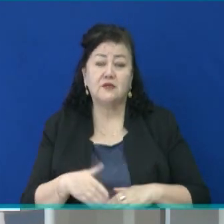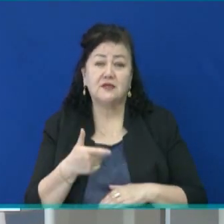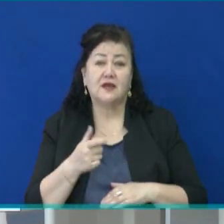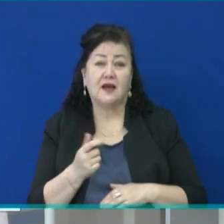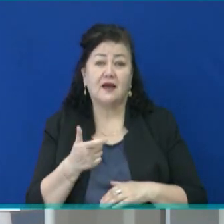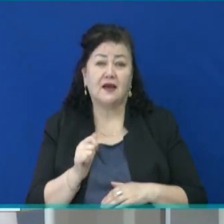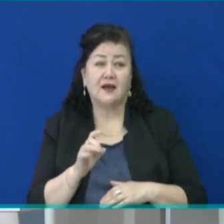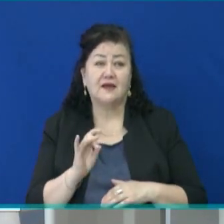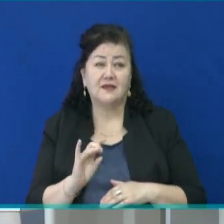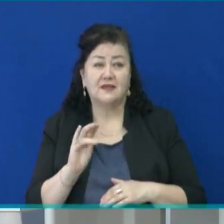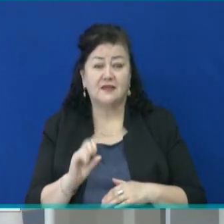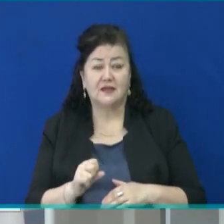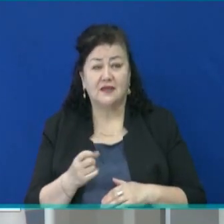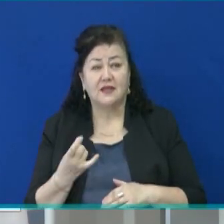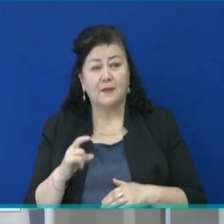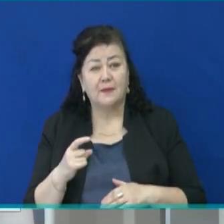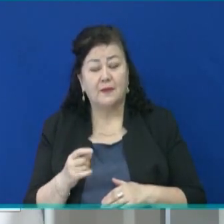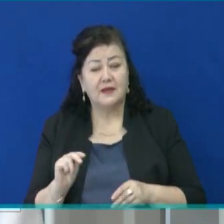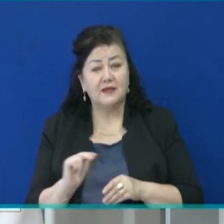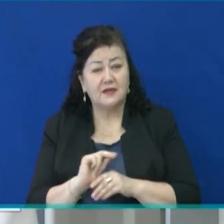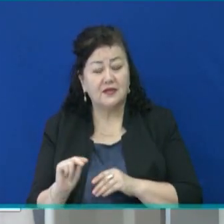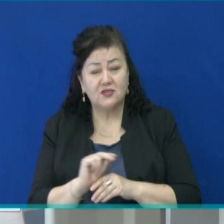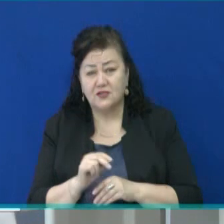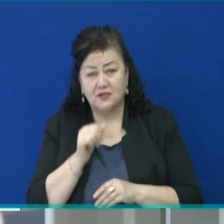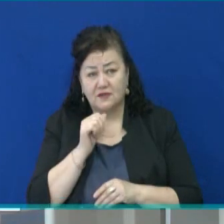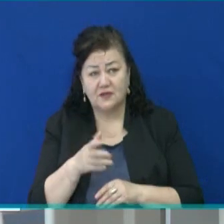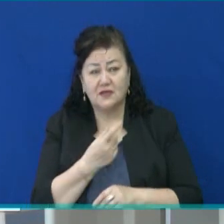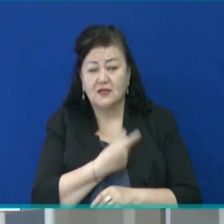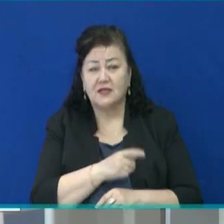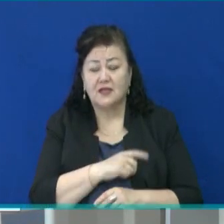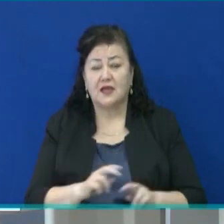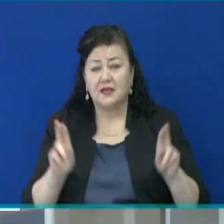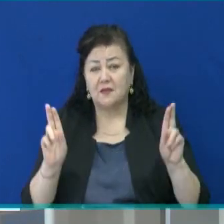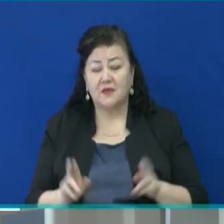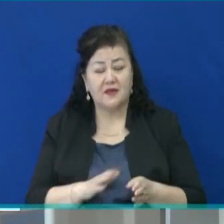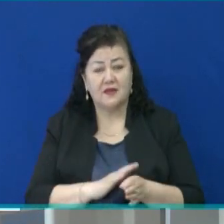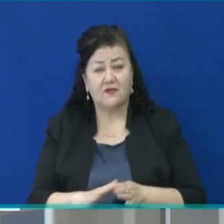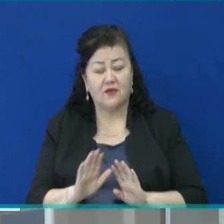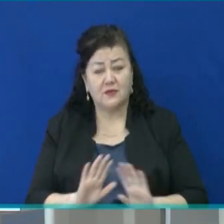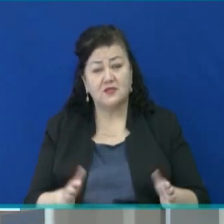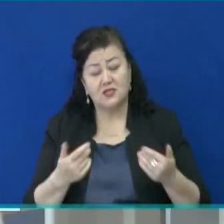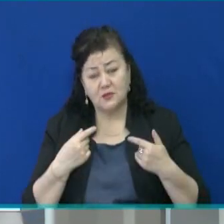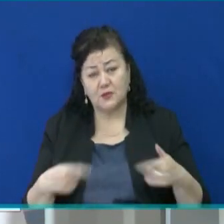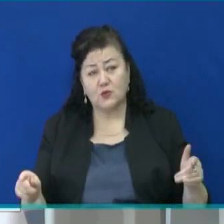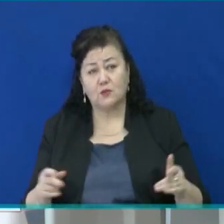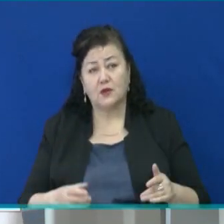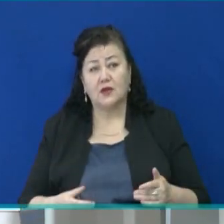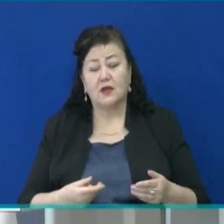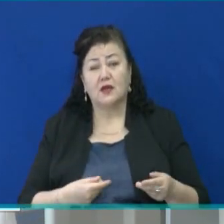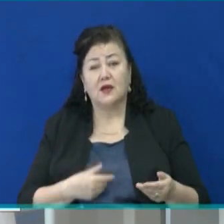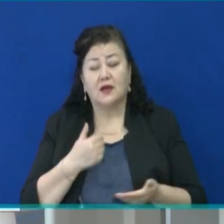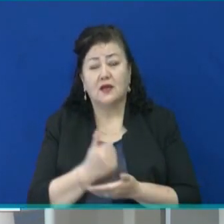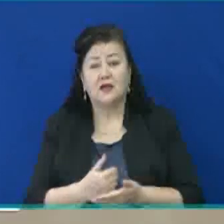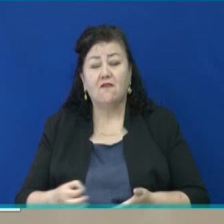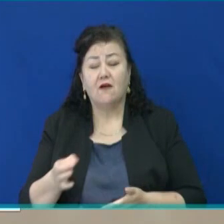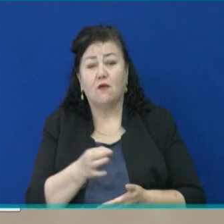Онда кішкентайларды емдеуге мүлде жағдай болмаған. Ғимарат санитарлық талаптарға сай келмейтін. Енді бәрі басқаша. Облыс әкімі Нұрлан